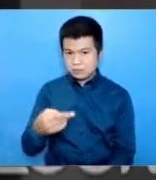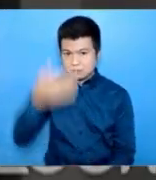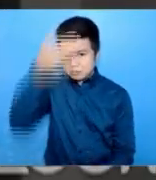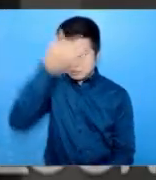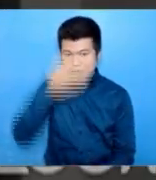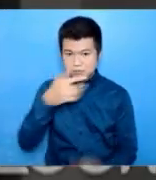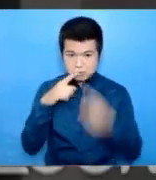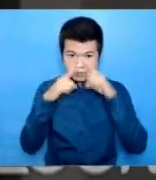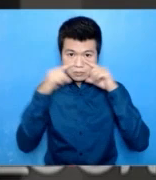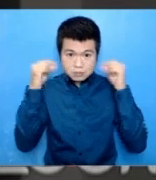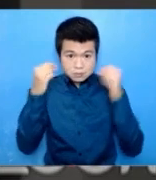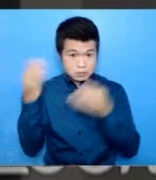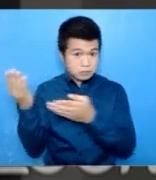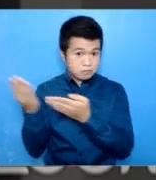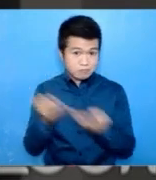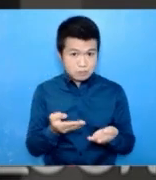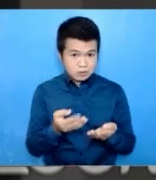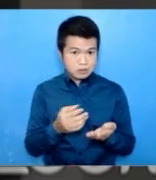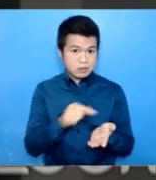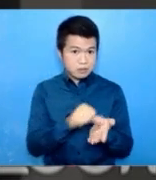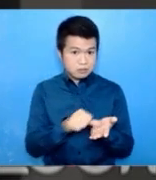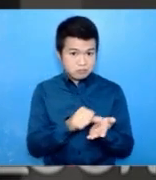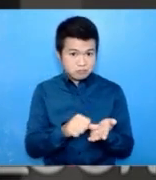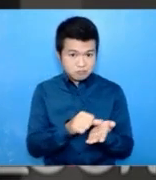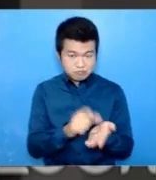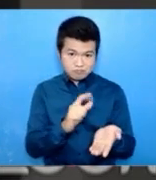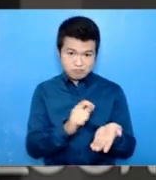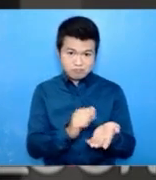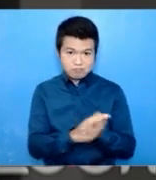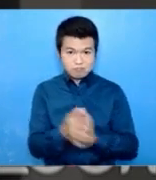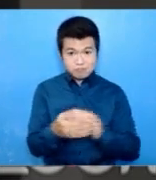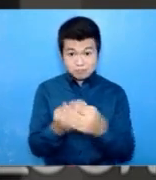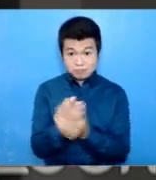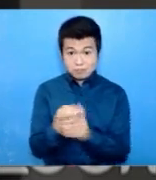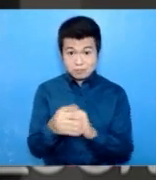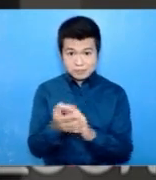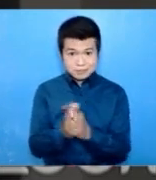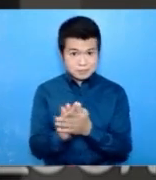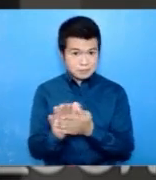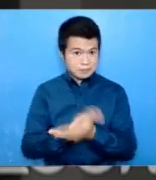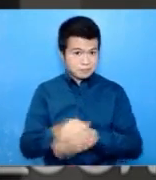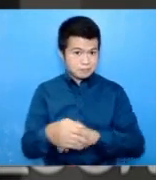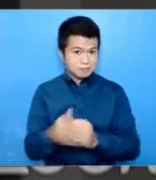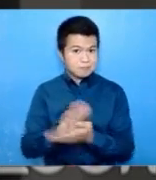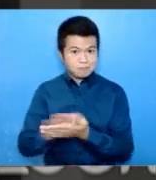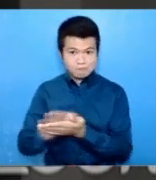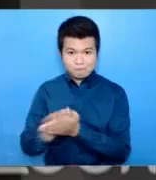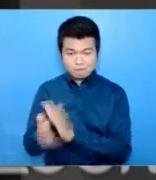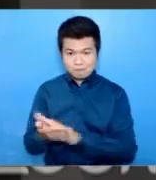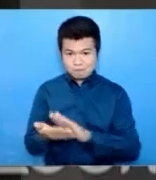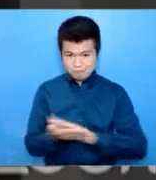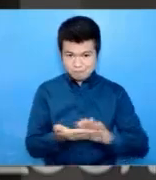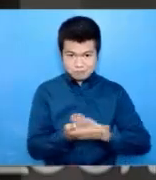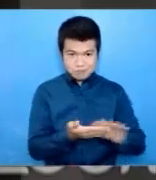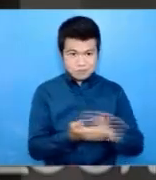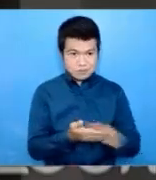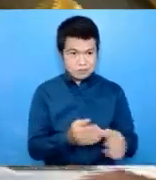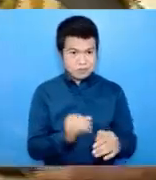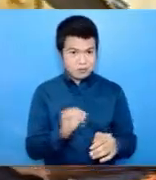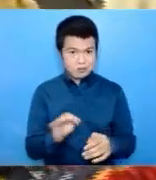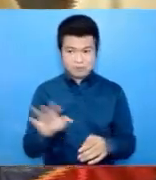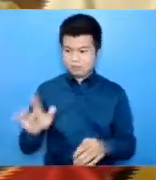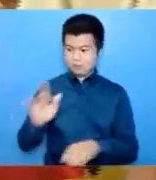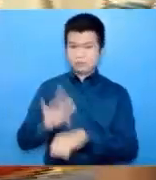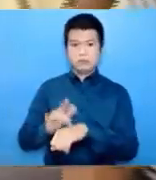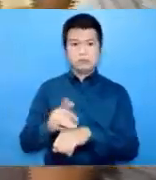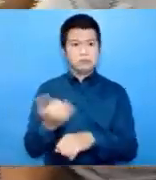kayo ng sarili niyong alcohol para po na sa-sanitize nyo ang kamay nyo, pamayat-maya kung may mahawakan kayong ibang bagay.